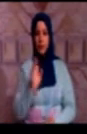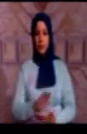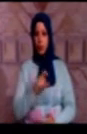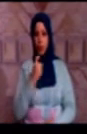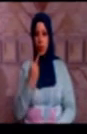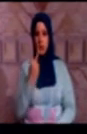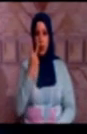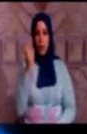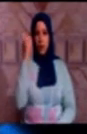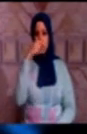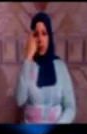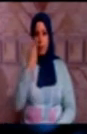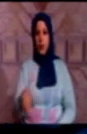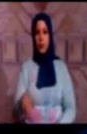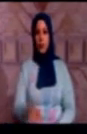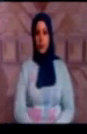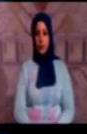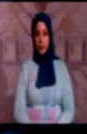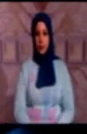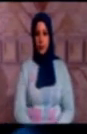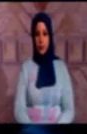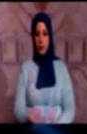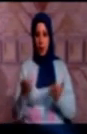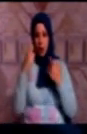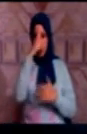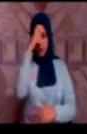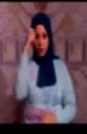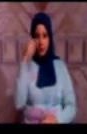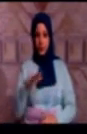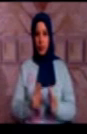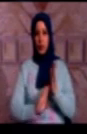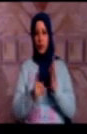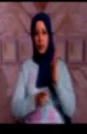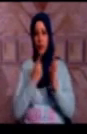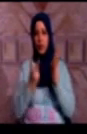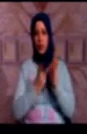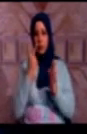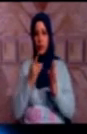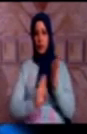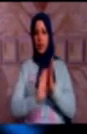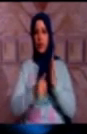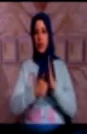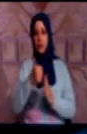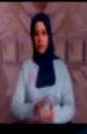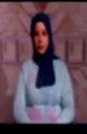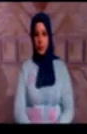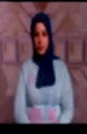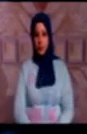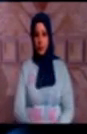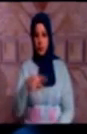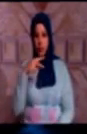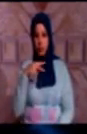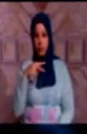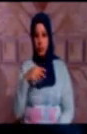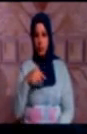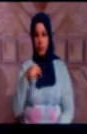ومتوقع ان درجات الحراره تكون اعلى من المعدلات بحوالي درجه لدرجتين احنا بنتكلم من المعدل او متوسط درجات الحراره في 8 بتكون